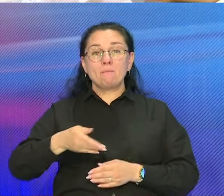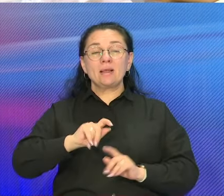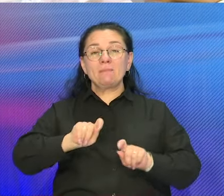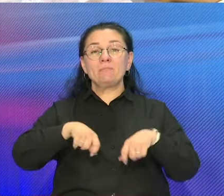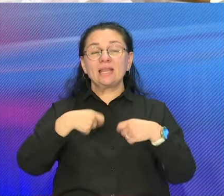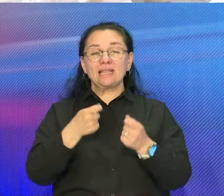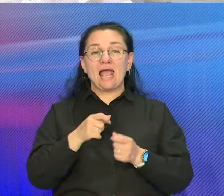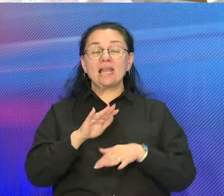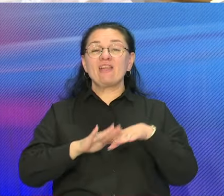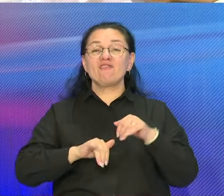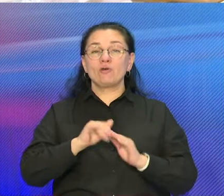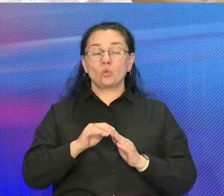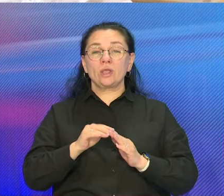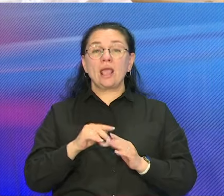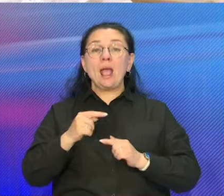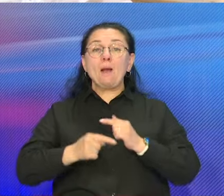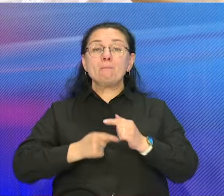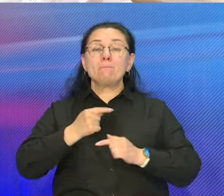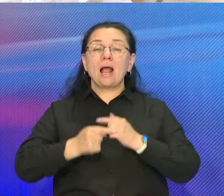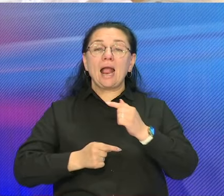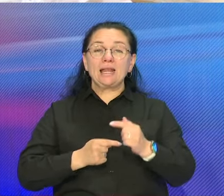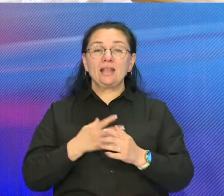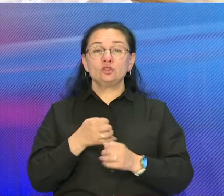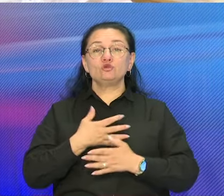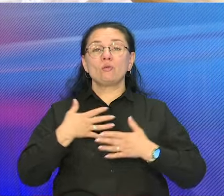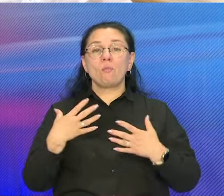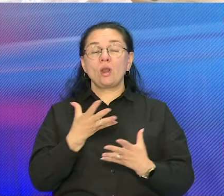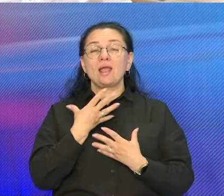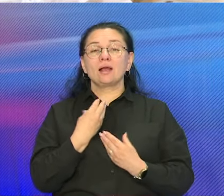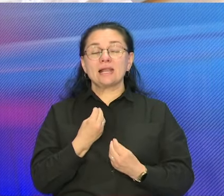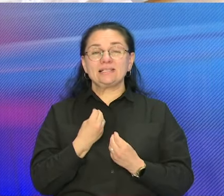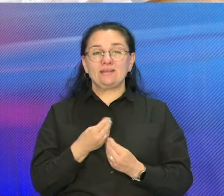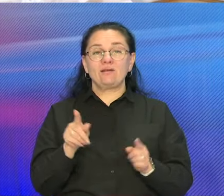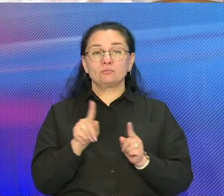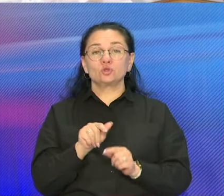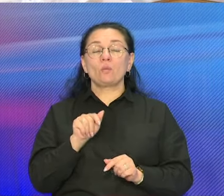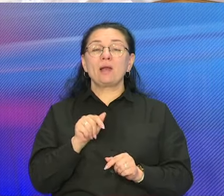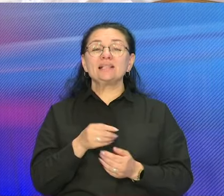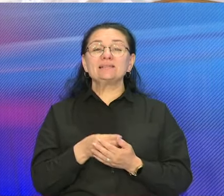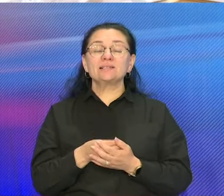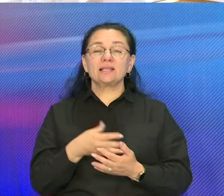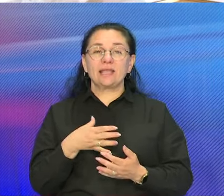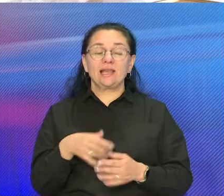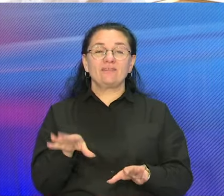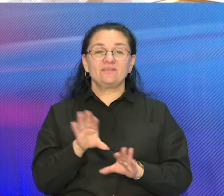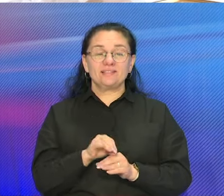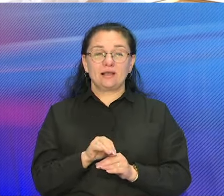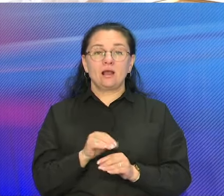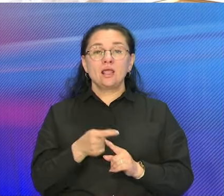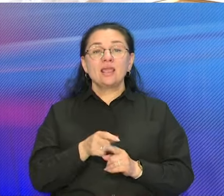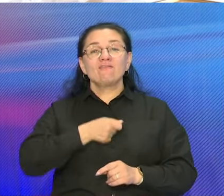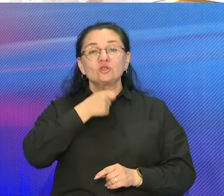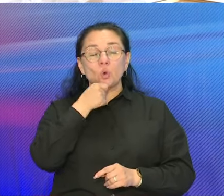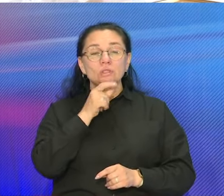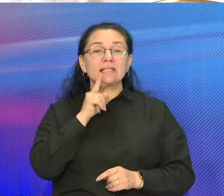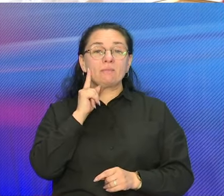в руки грядущим поколениям еще более красивым Чтобы они ценили все, и взрослые, и